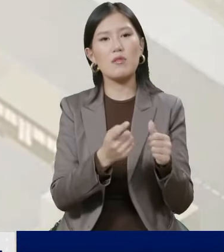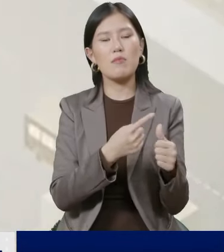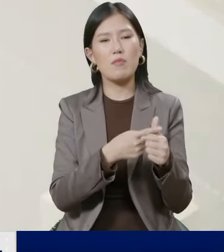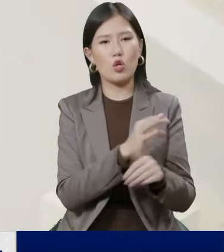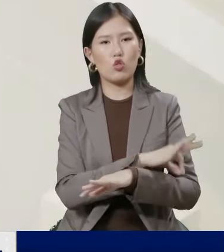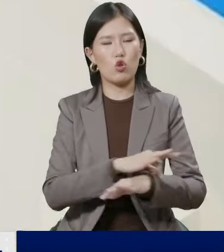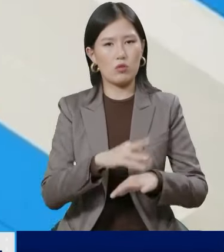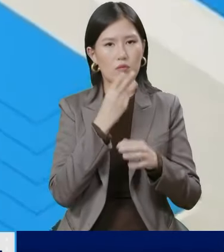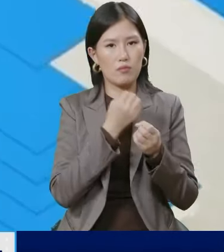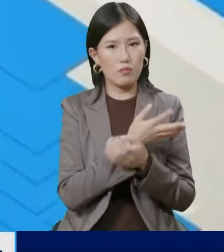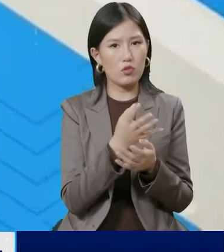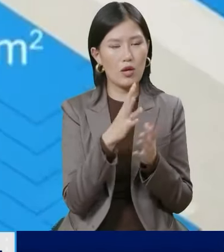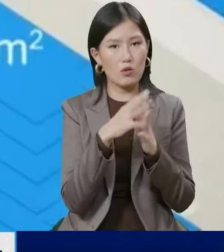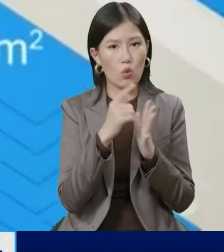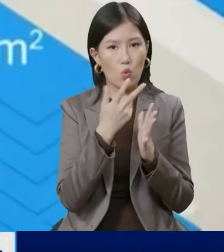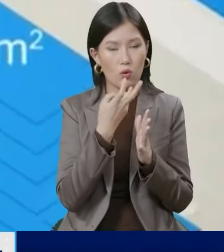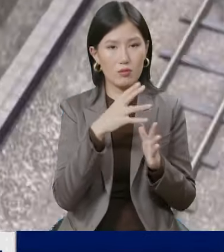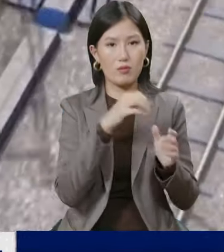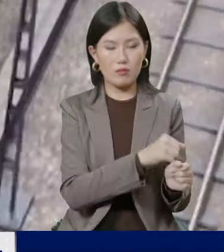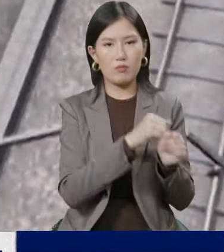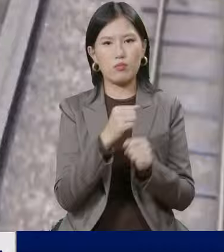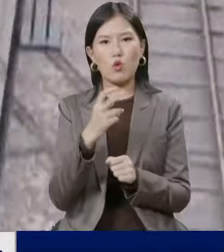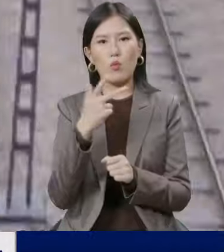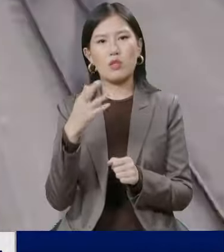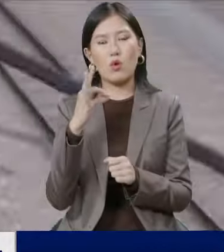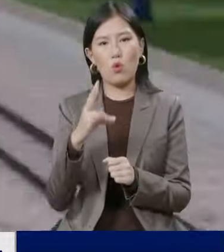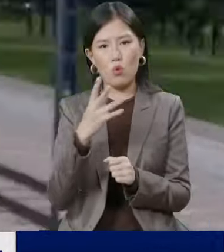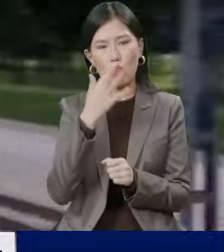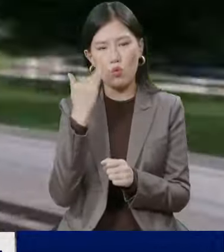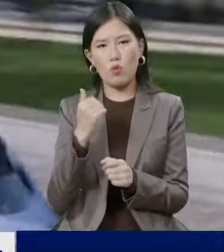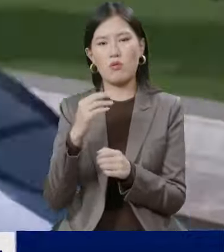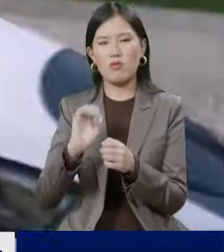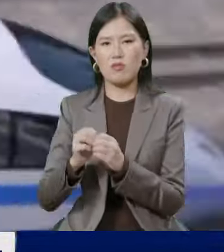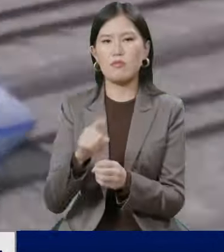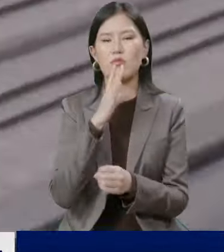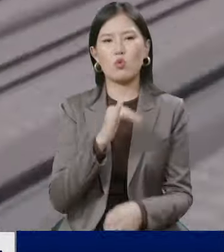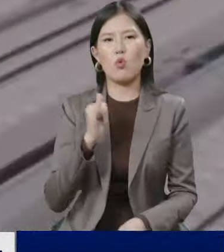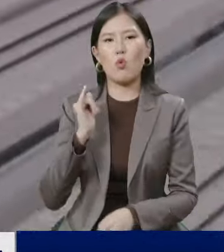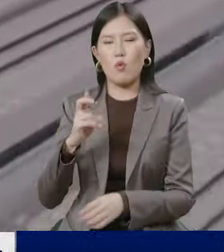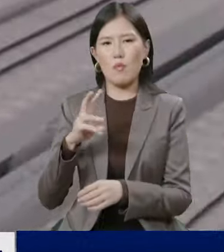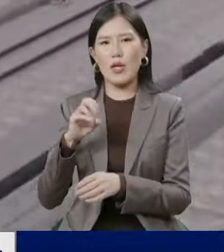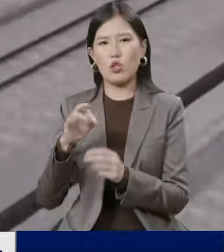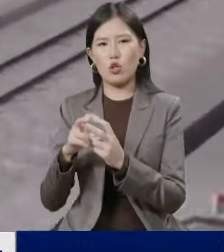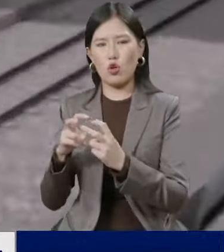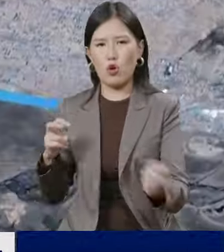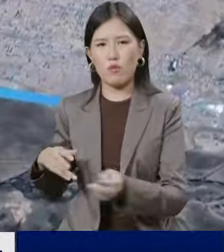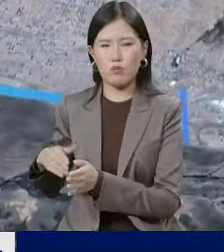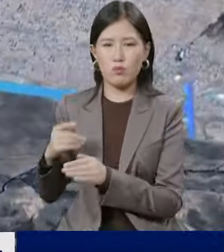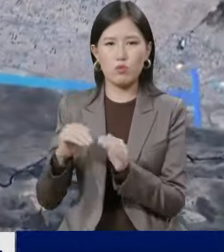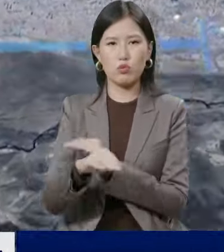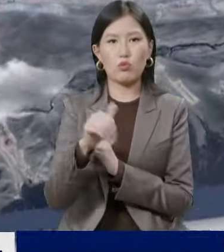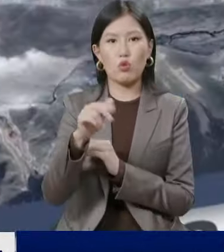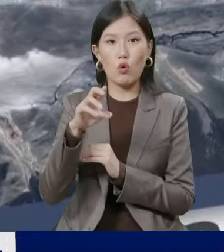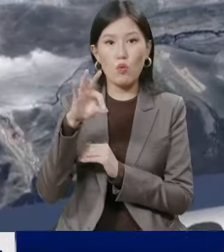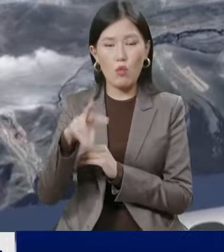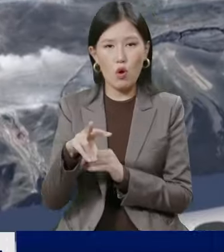3-нд зарлаж 2025 онд барилга угсралтын ажлыг эхлүүлэхээр төлөвлөжээ. Улаанбаатар метро ашиглалтанд орсноор төвийн дүүргийн төвжирэл багасч